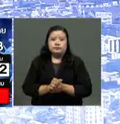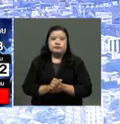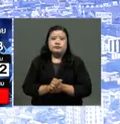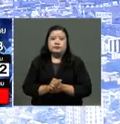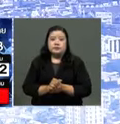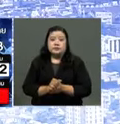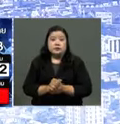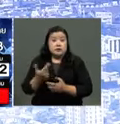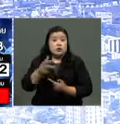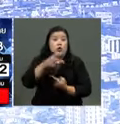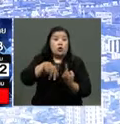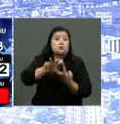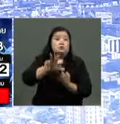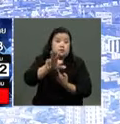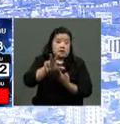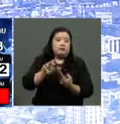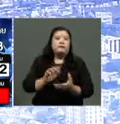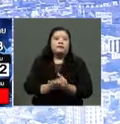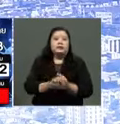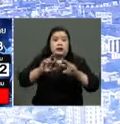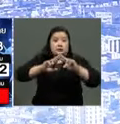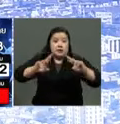เนื้อเรื่องที่เกี่ยวข้องกับการมาตรการผ่อนปรนระยะที่3